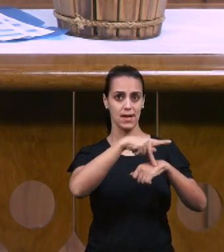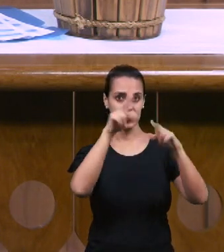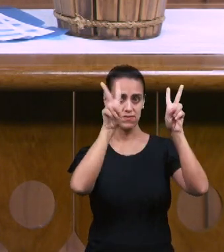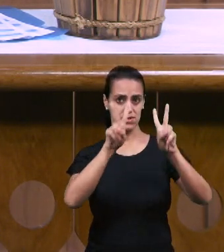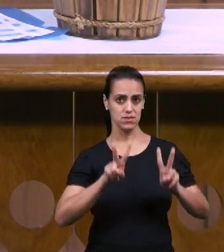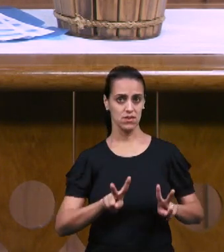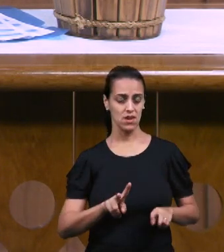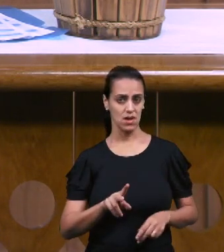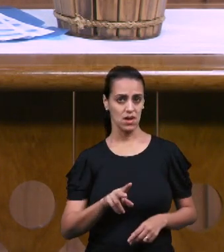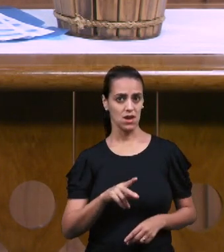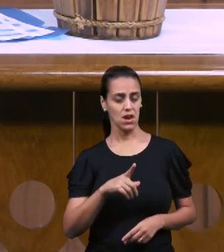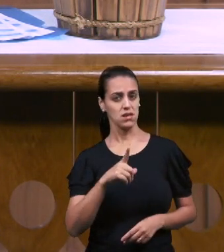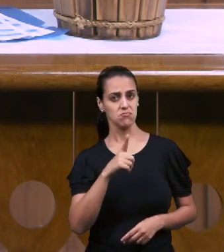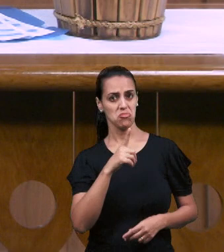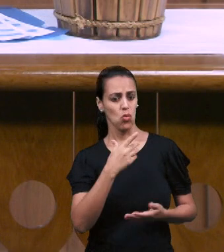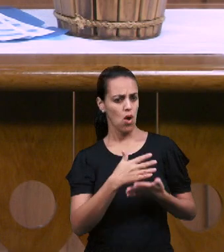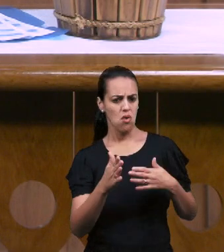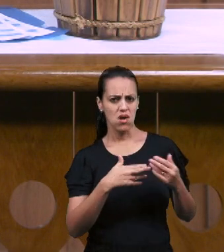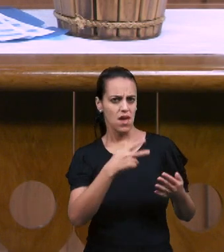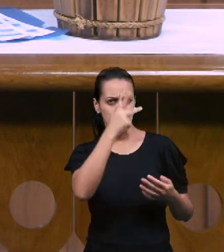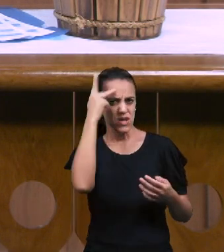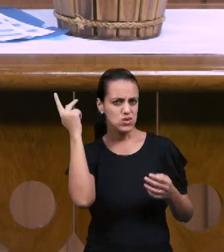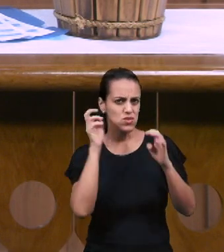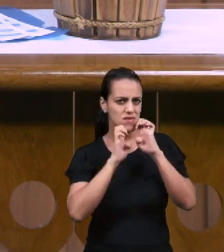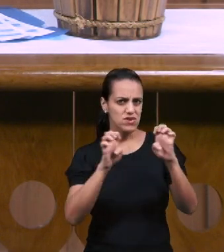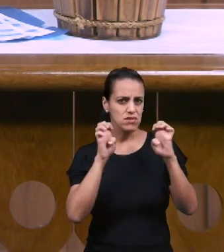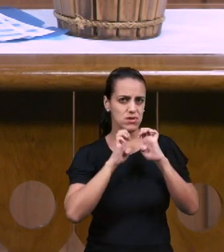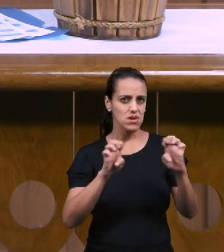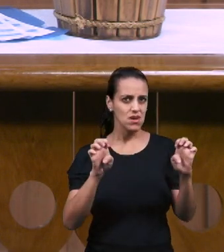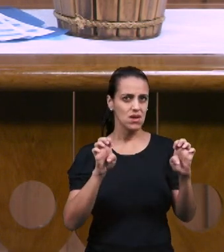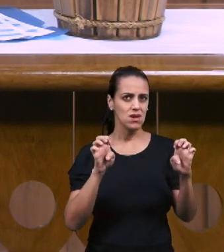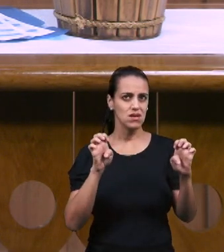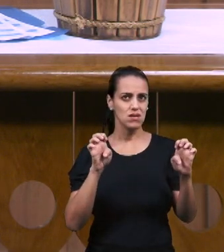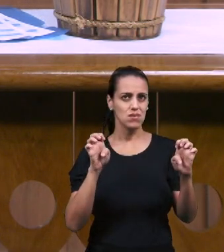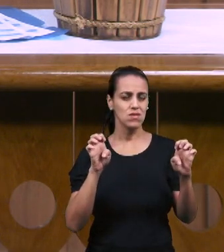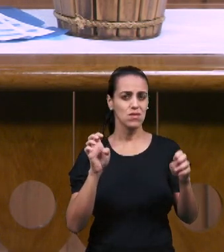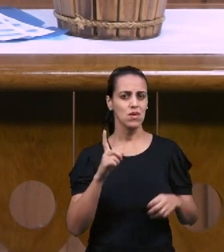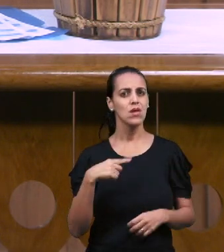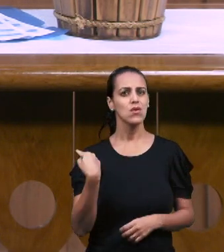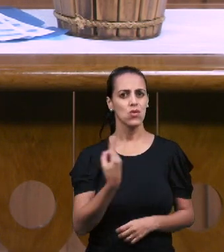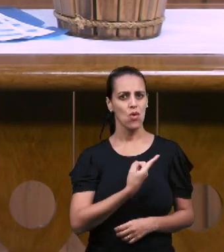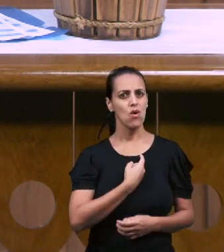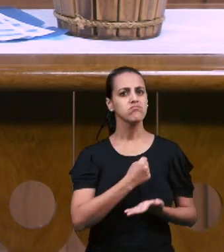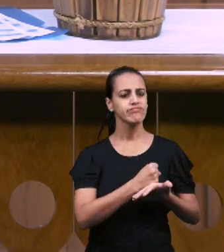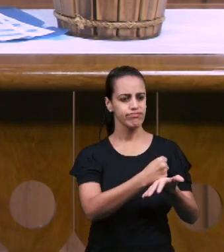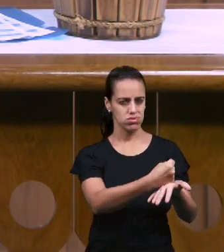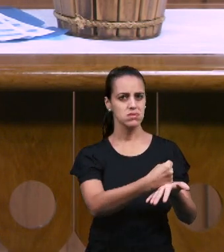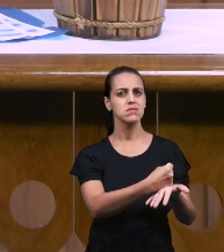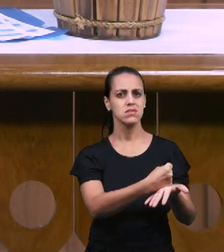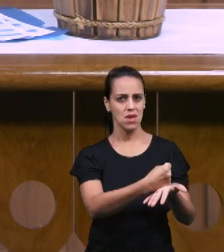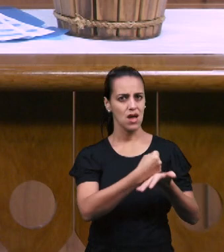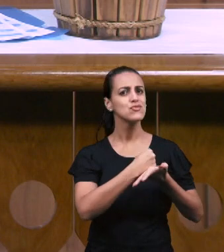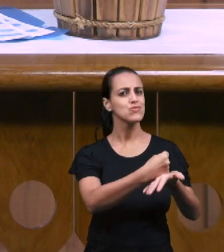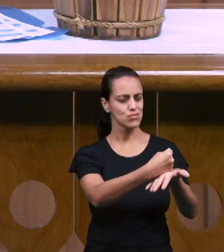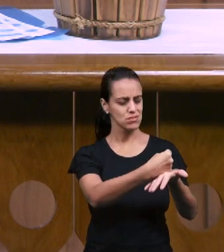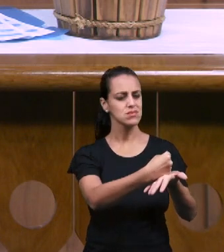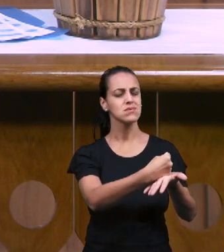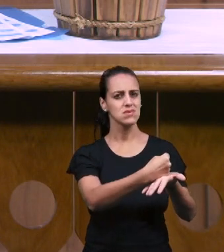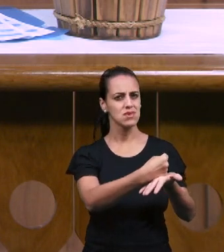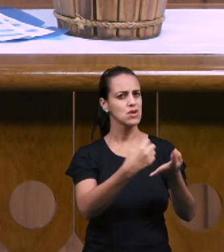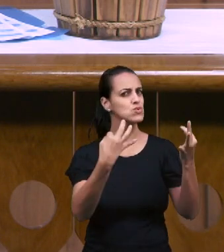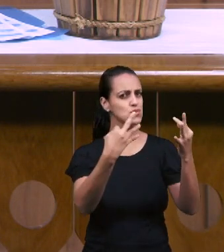la frontière, qui sont évangéliques, euh, nous sommes en train de les aider, donner le